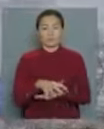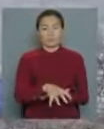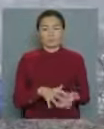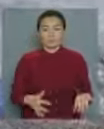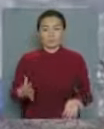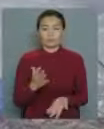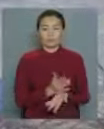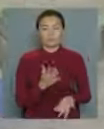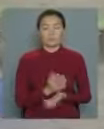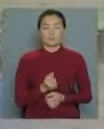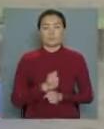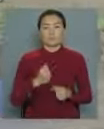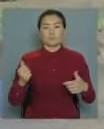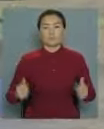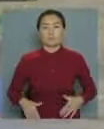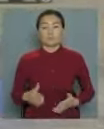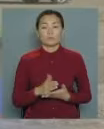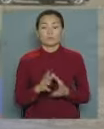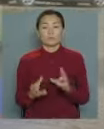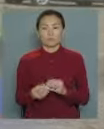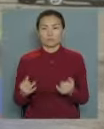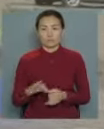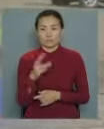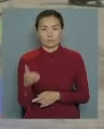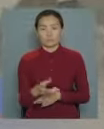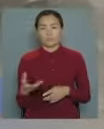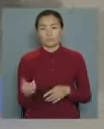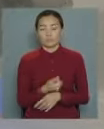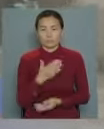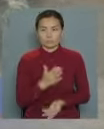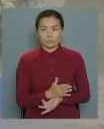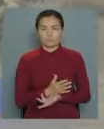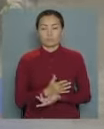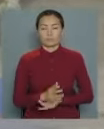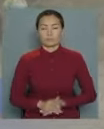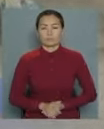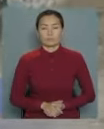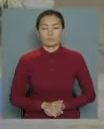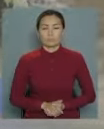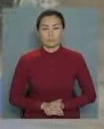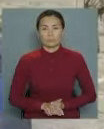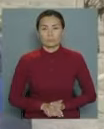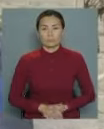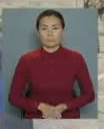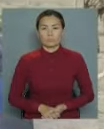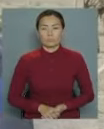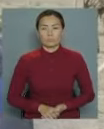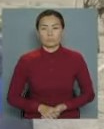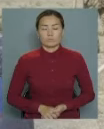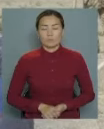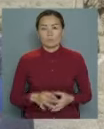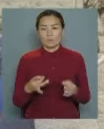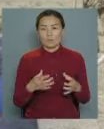қарсы от қою жөнінде шешім қабылданды. Нәтижесінде өрт дер кезінде сөндіріліп, орман алқабы тілсіз жаудан аман қалды.